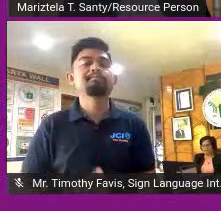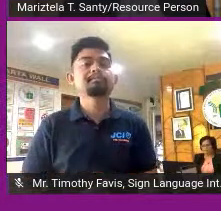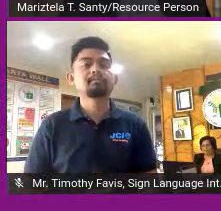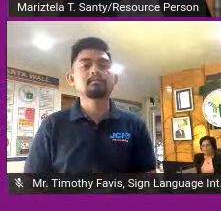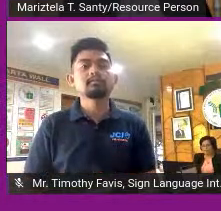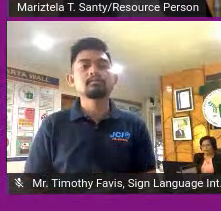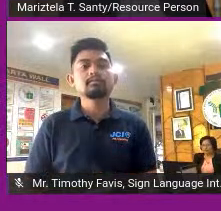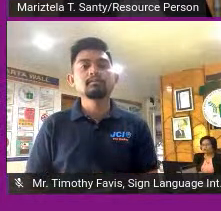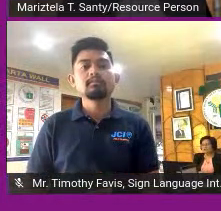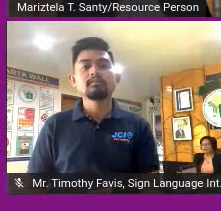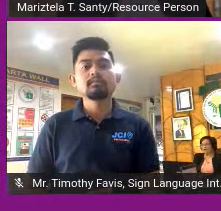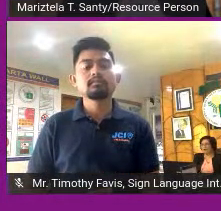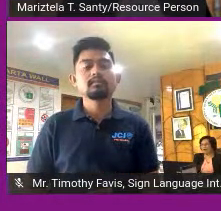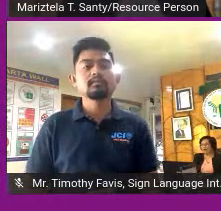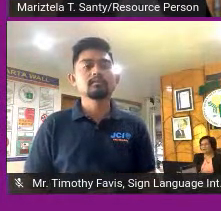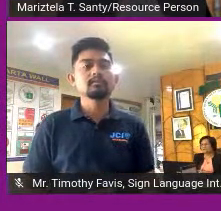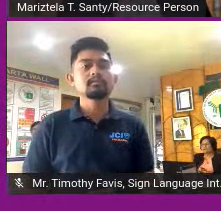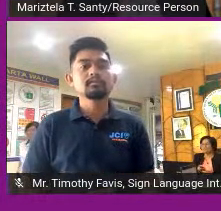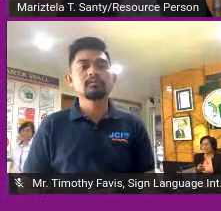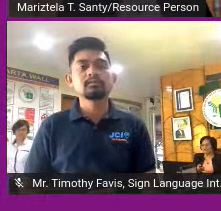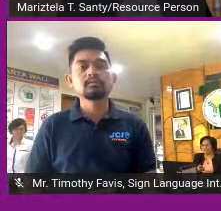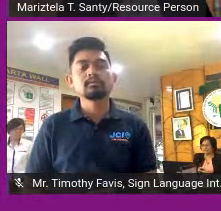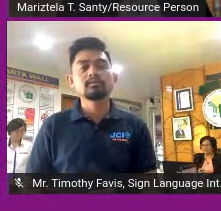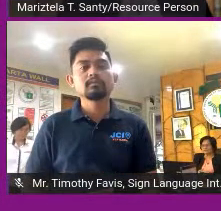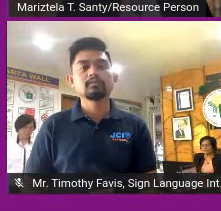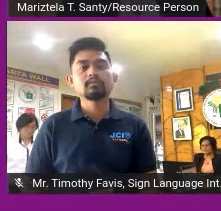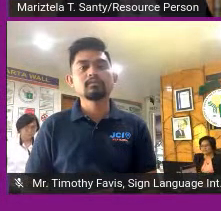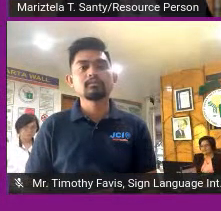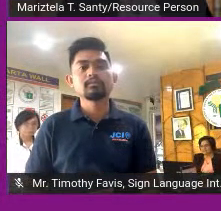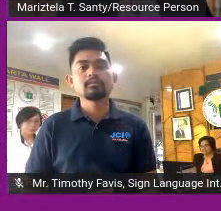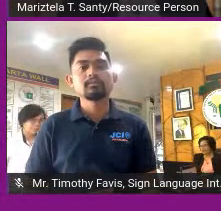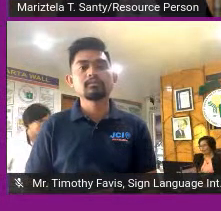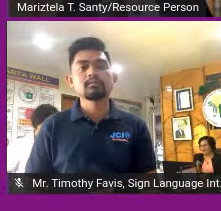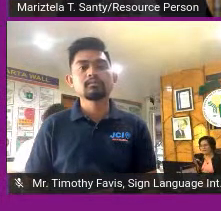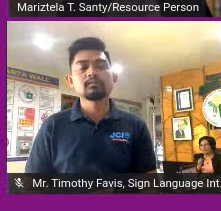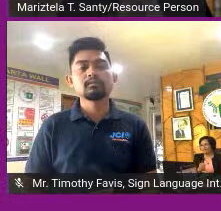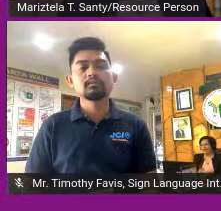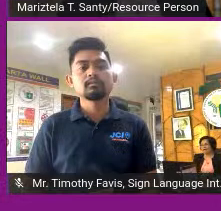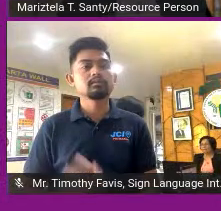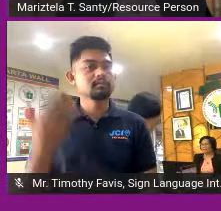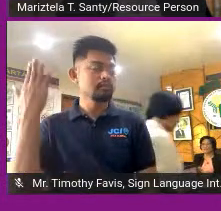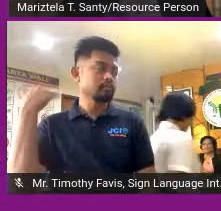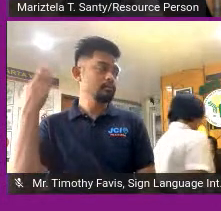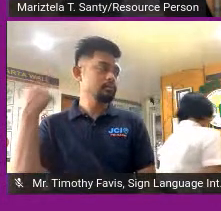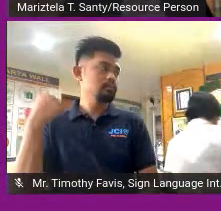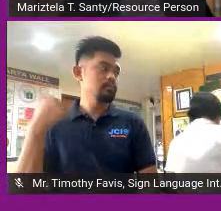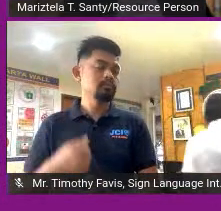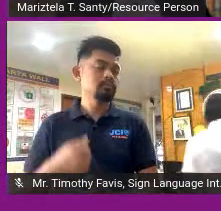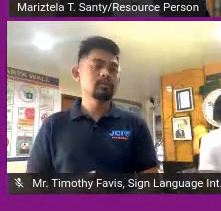tinatanggap. Noon sa as seafarers, or dati alam natin seaman, or but